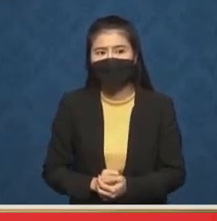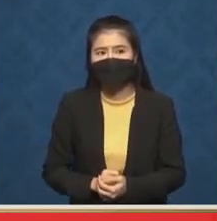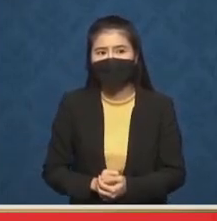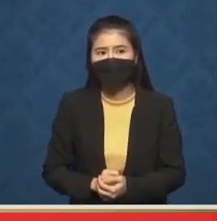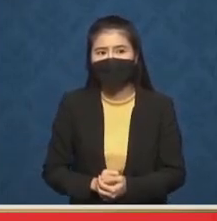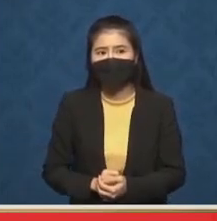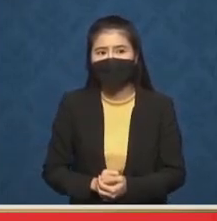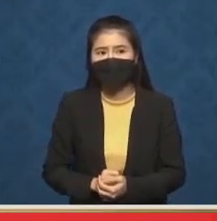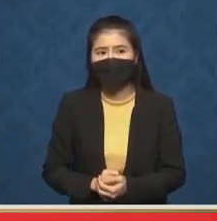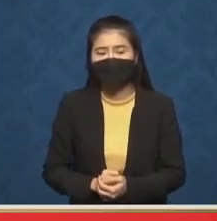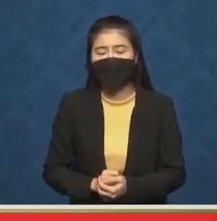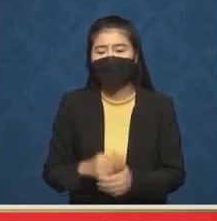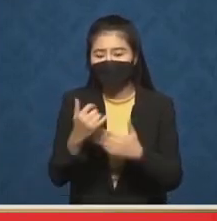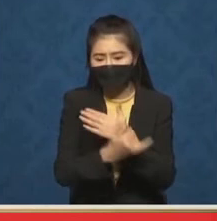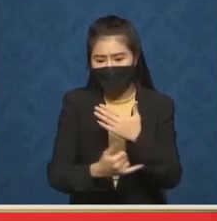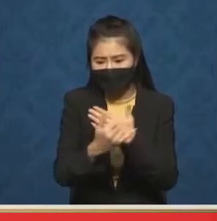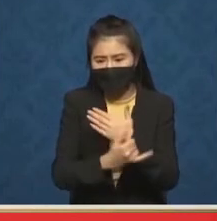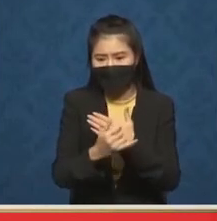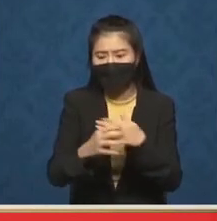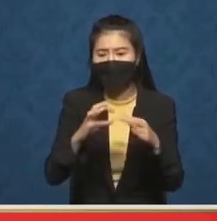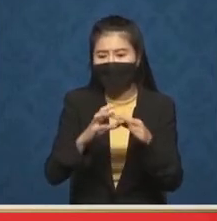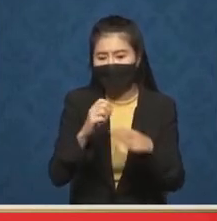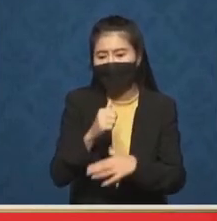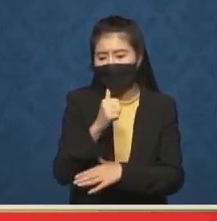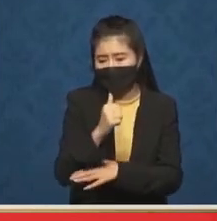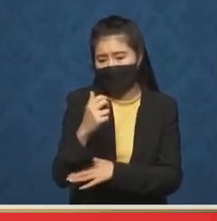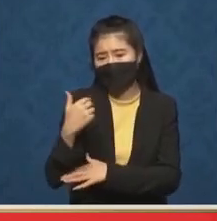ๆทางด้ถามเทนมีBad Cops and Good Cops